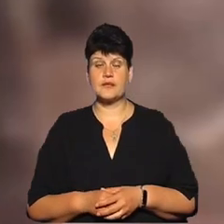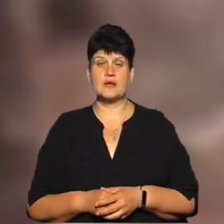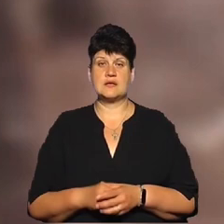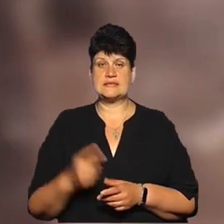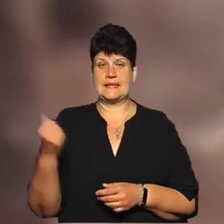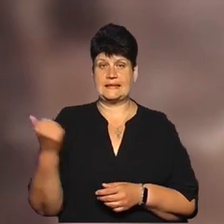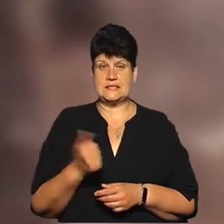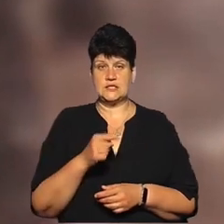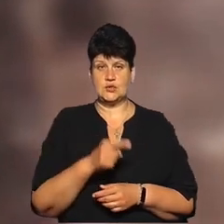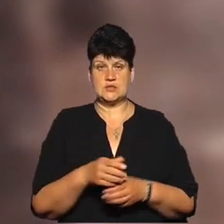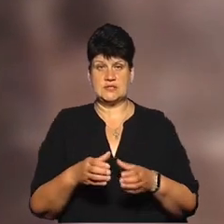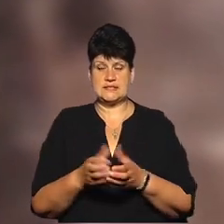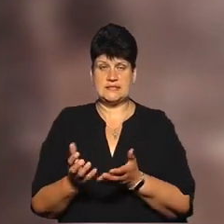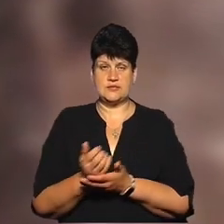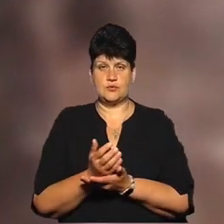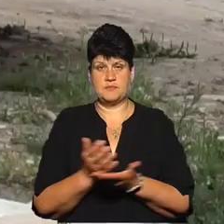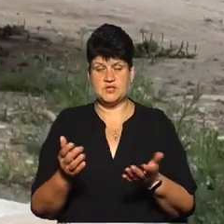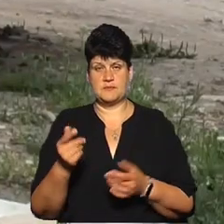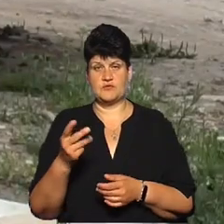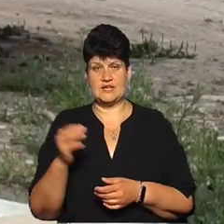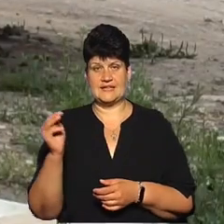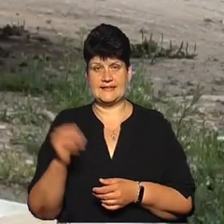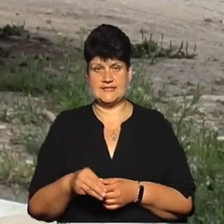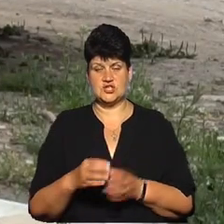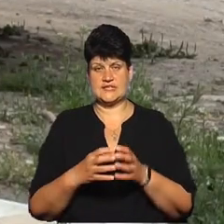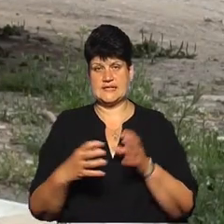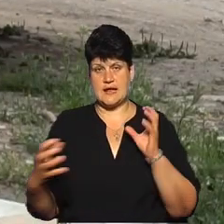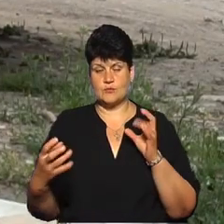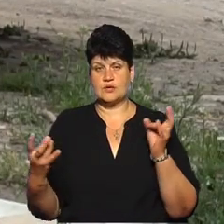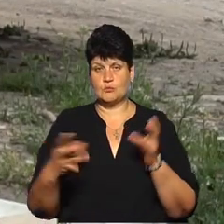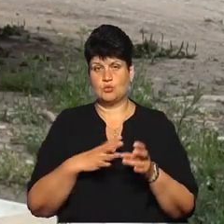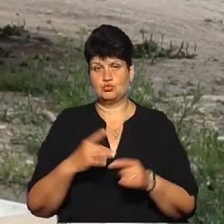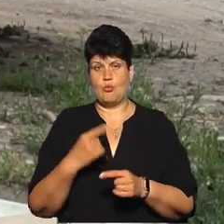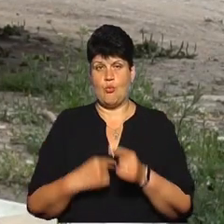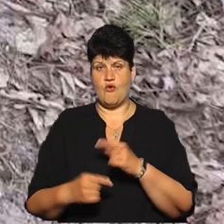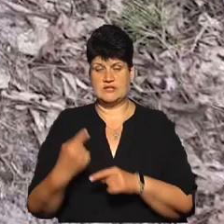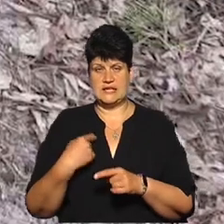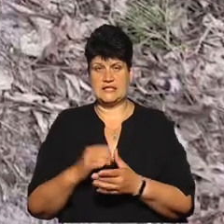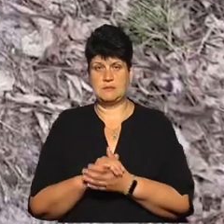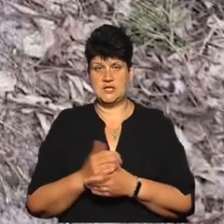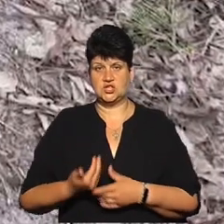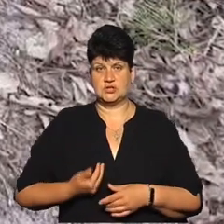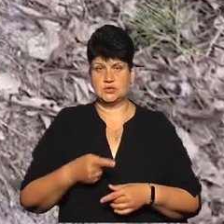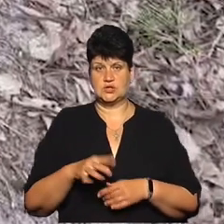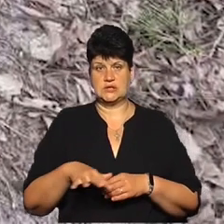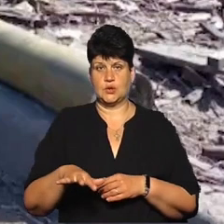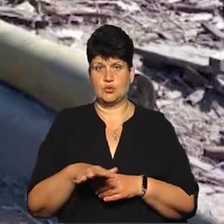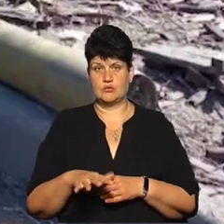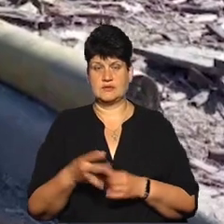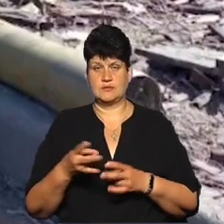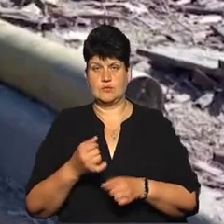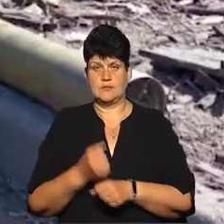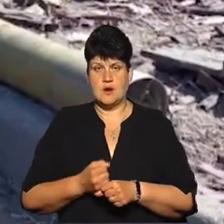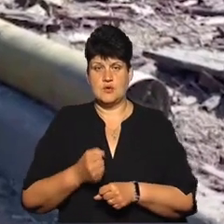загін знайшов більше 1500 снарядів. Потрібно було повертати мирне життя на ті території, тому приходилось працювати